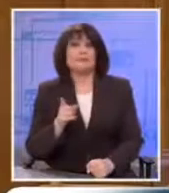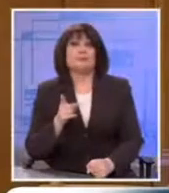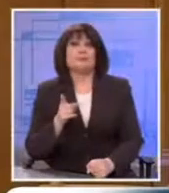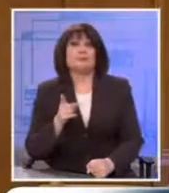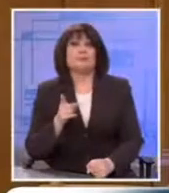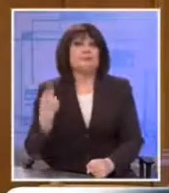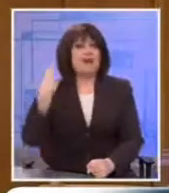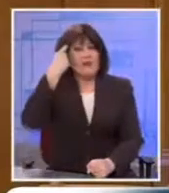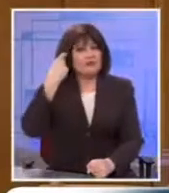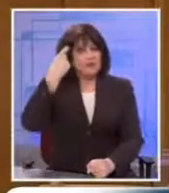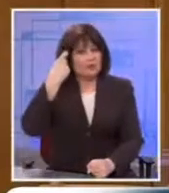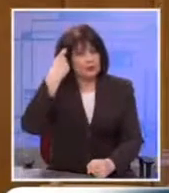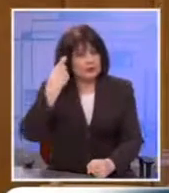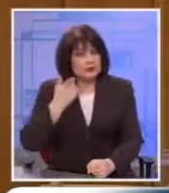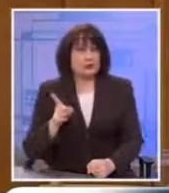με αυτοκτονίες.